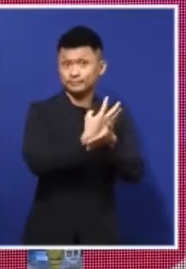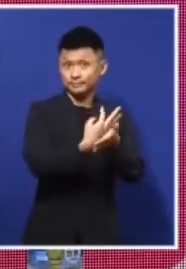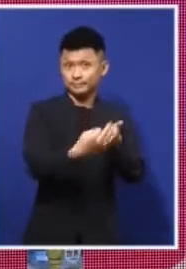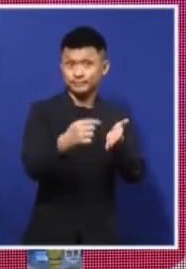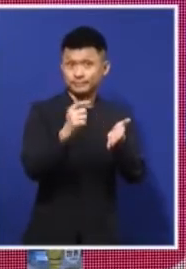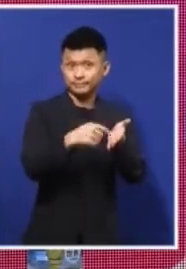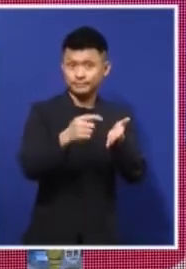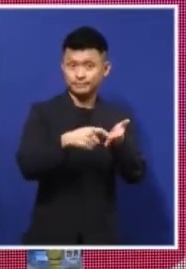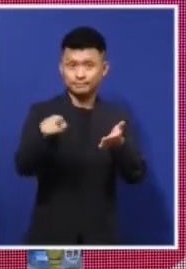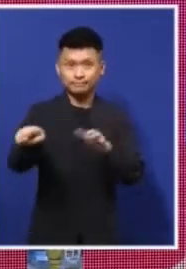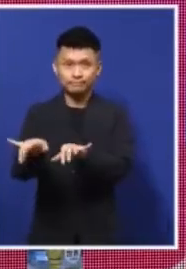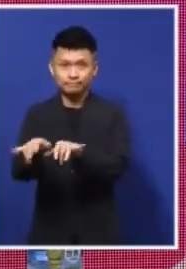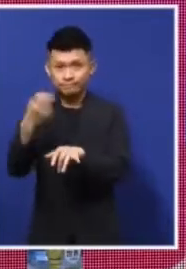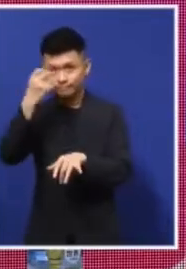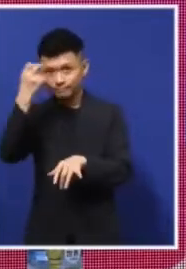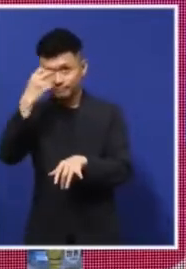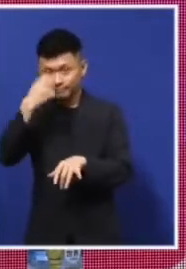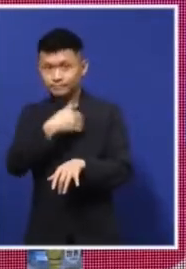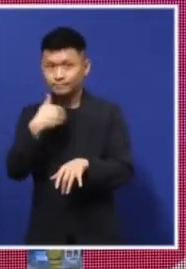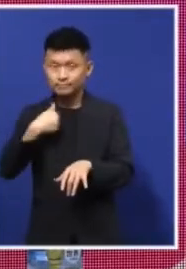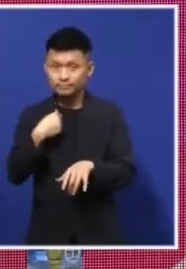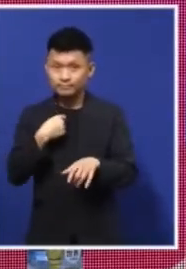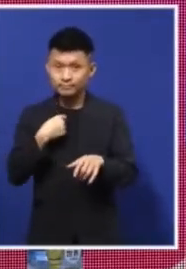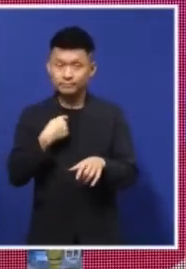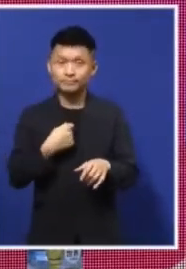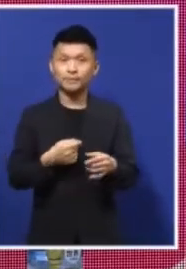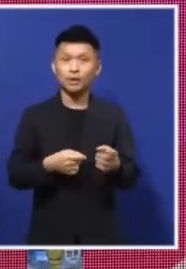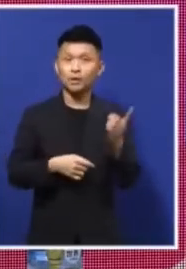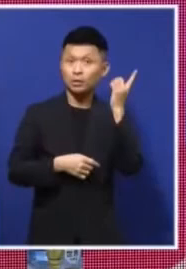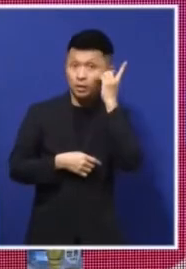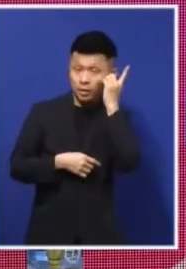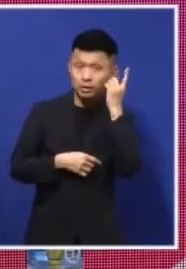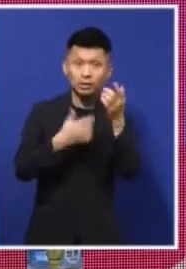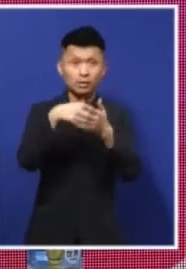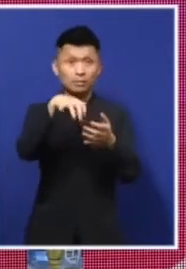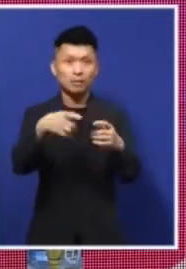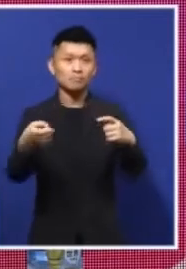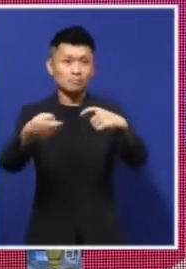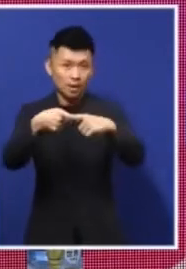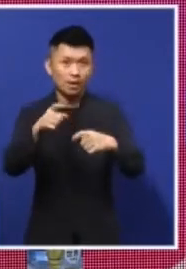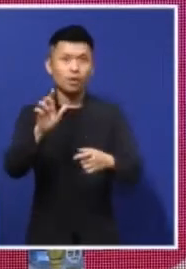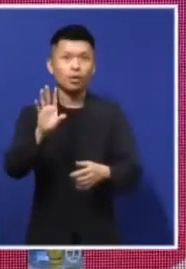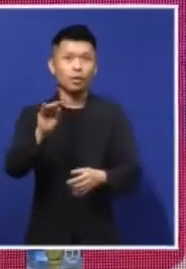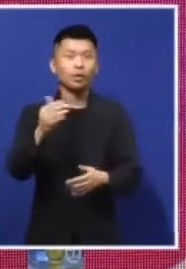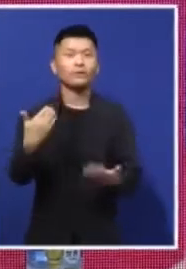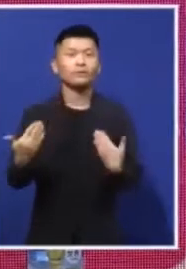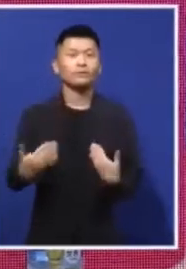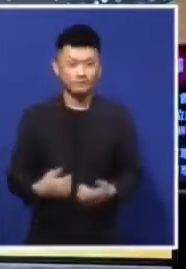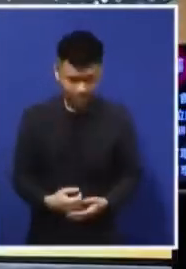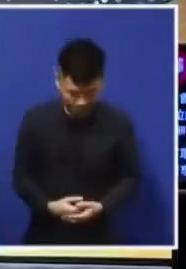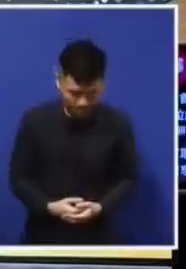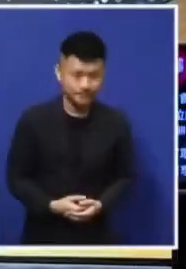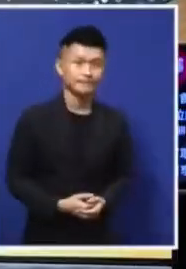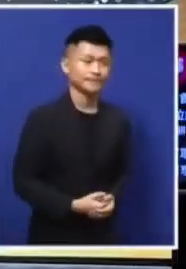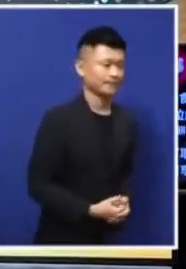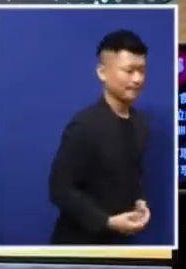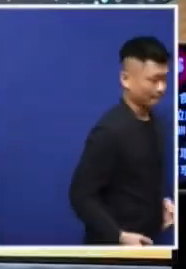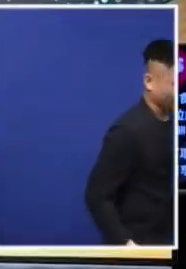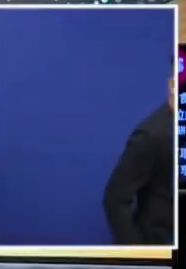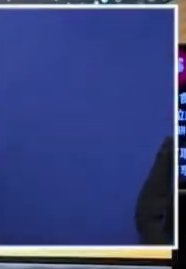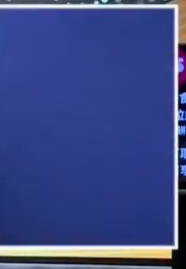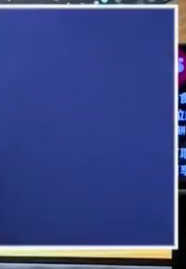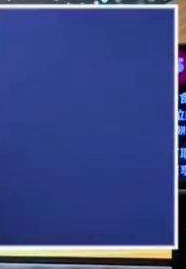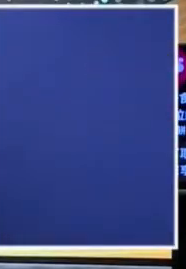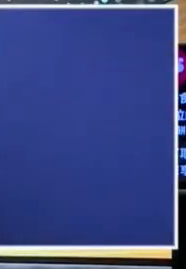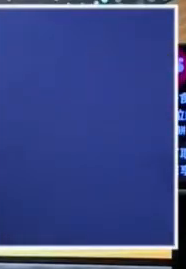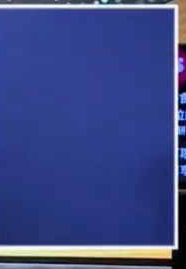去反查，知道说你绑定什么数位工具等等。以上希望有回答到。 比较简单的